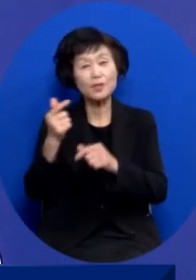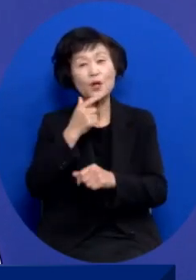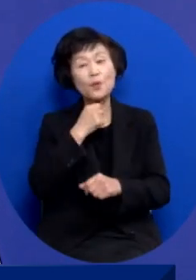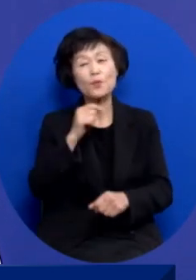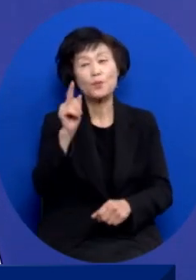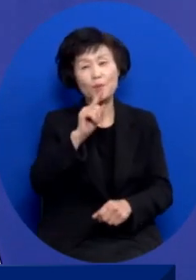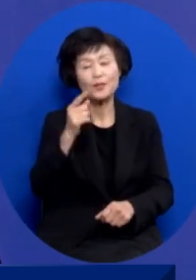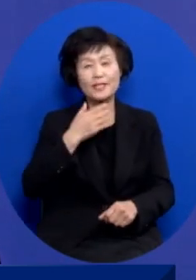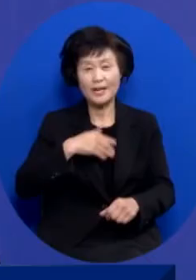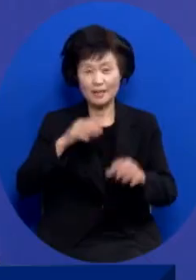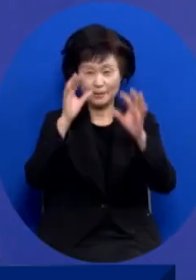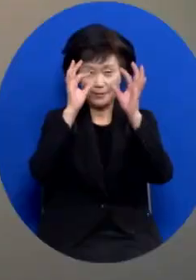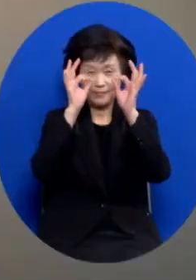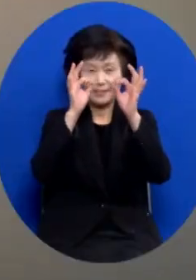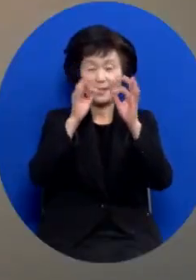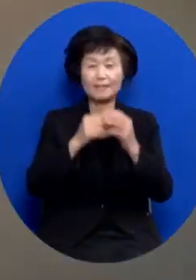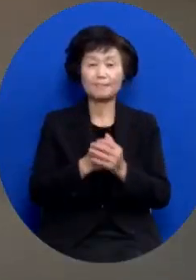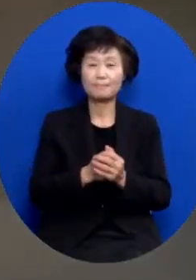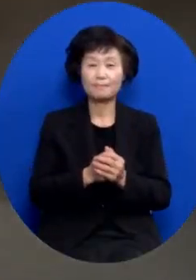김효경 기자입니다.